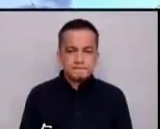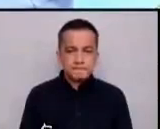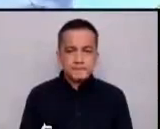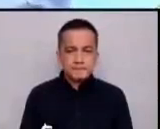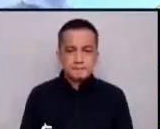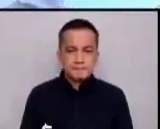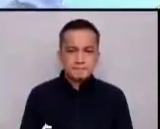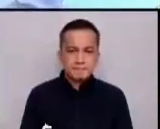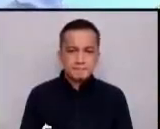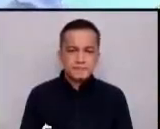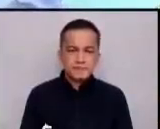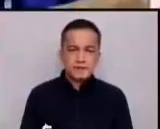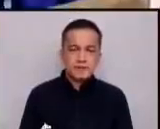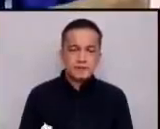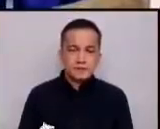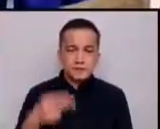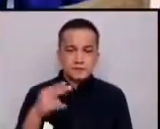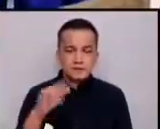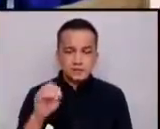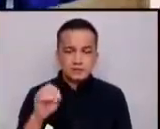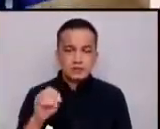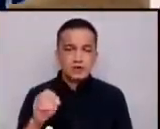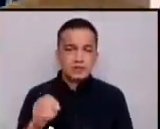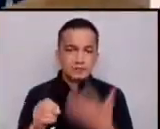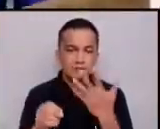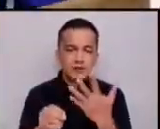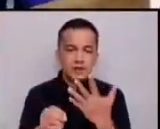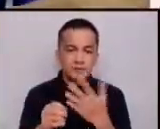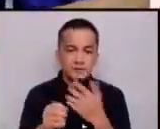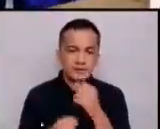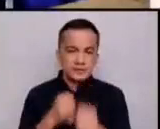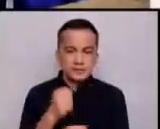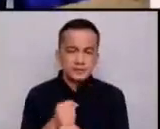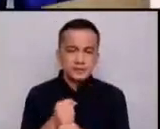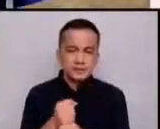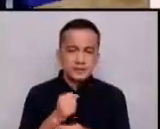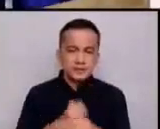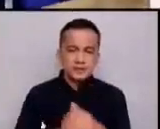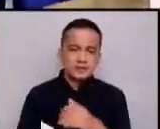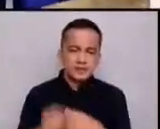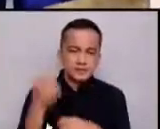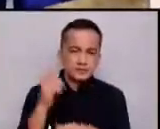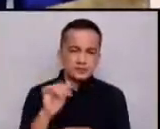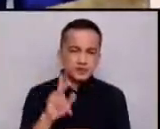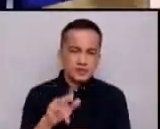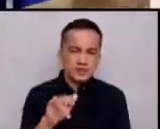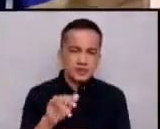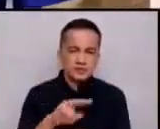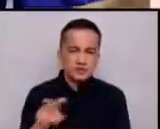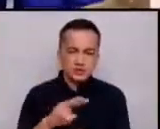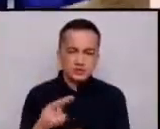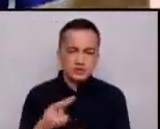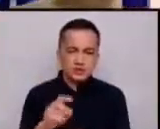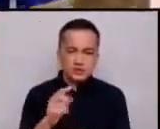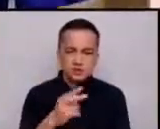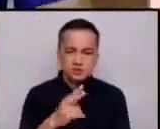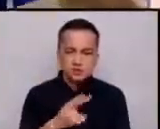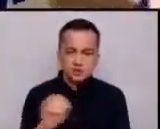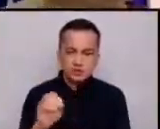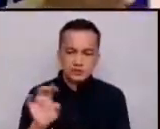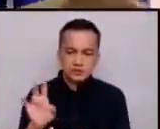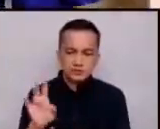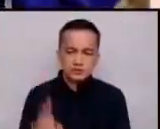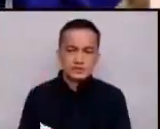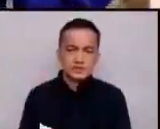Bali si Chico po, 5 years na po siya. Ang birth of date niya ay July 22, 2017. Si Chico, ang lifestyle